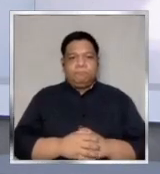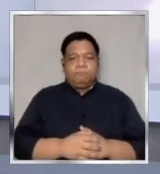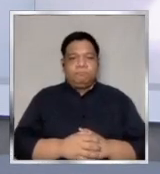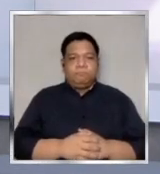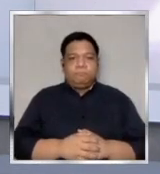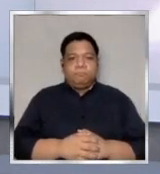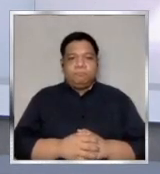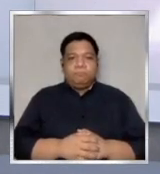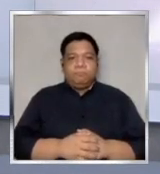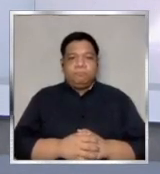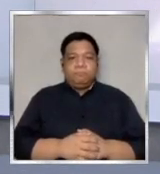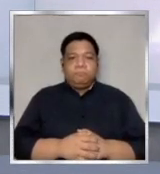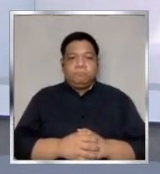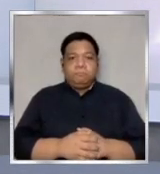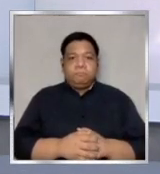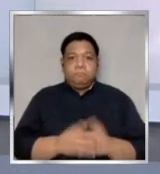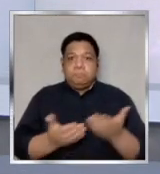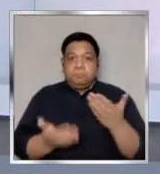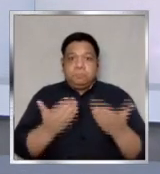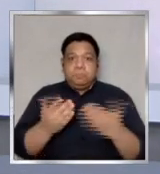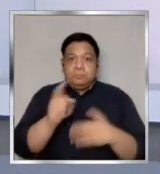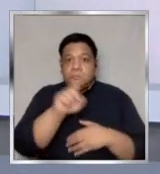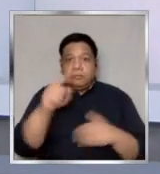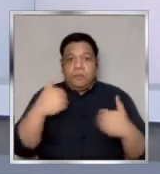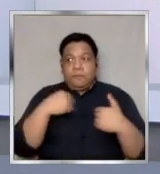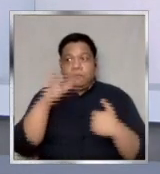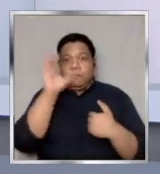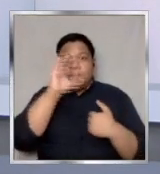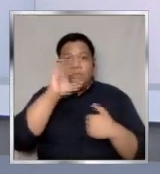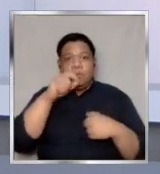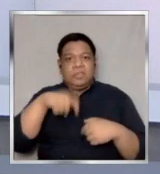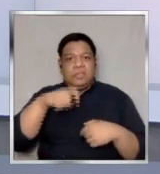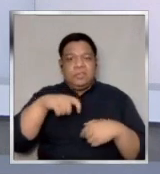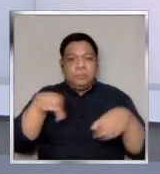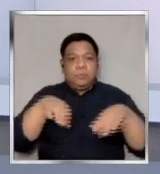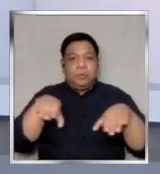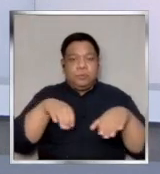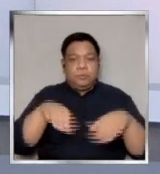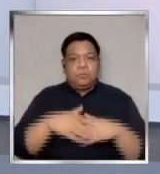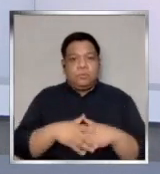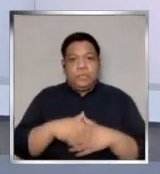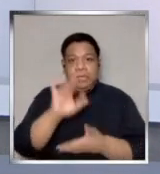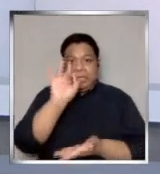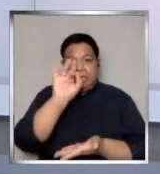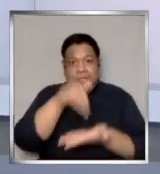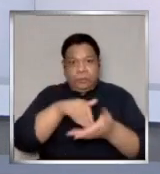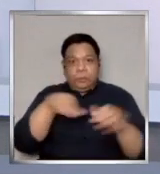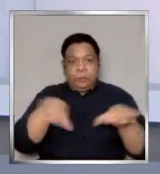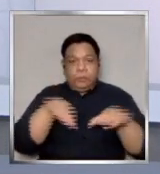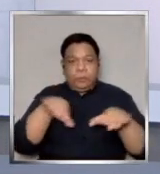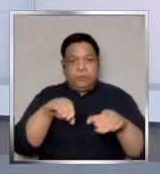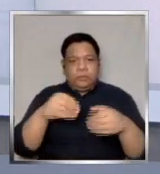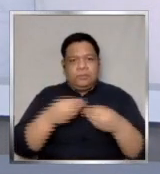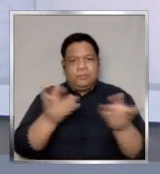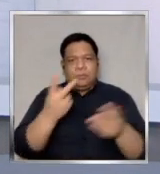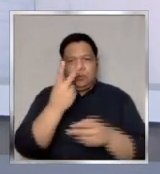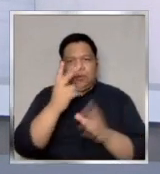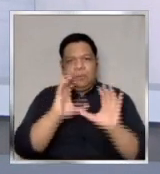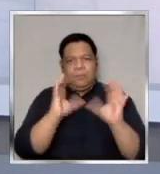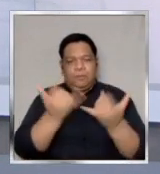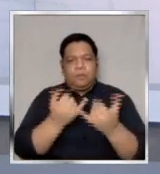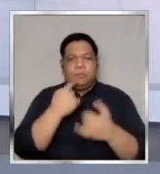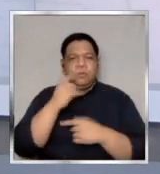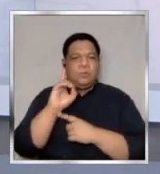Baka meron naghahanap ng trabaho sa inyo dyan. 8,000 trabaho ang alok ng dalawang kumpanya ayon sa Department of Labor